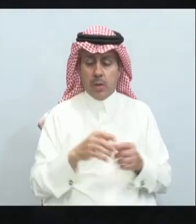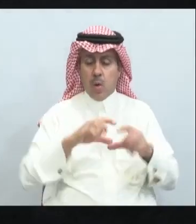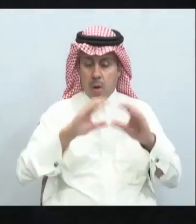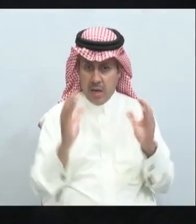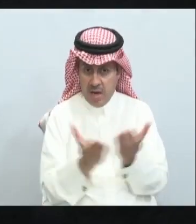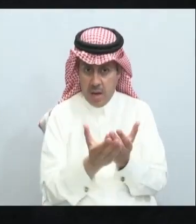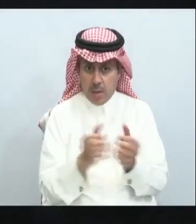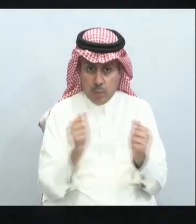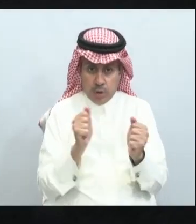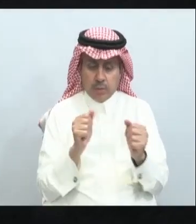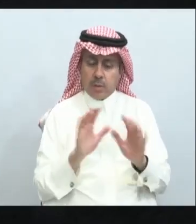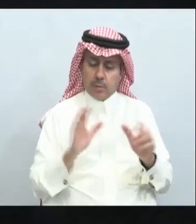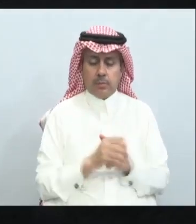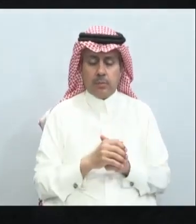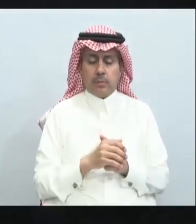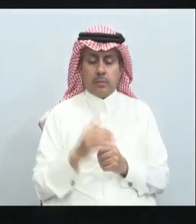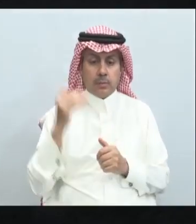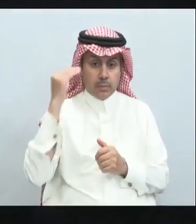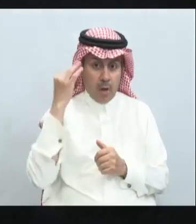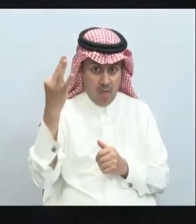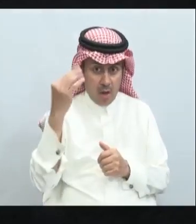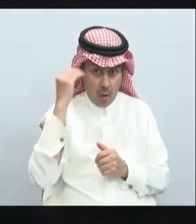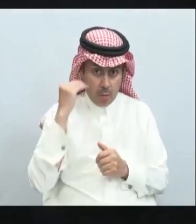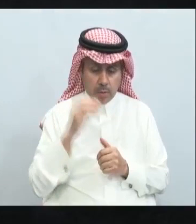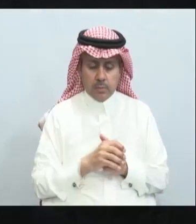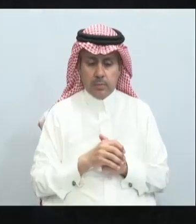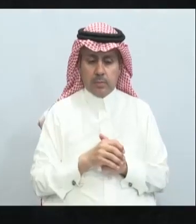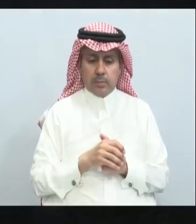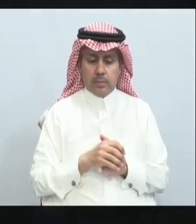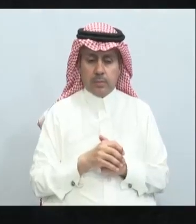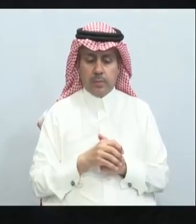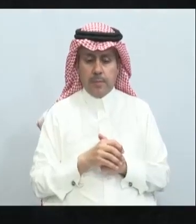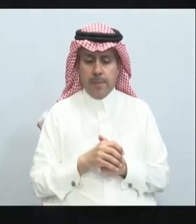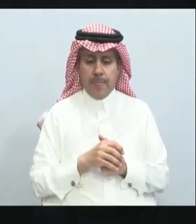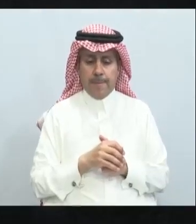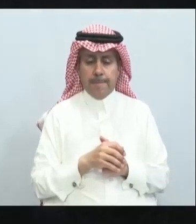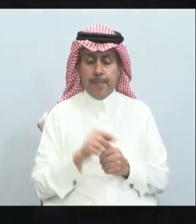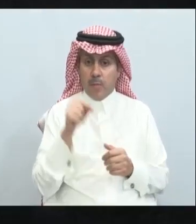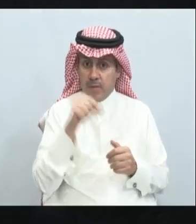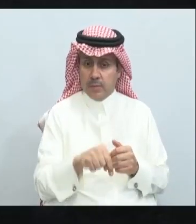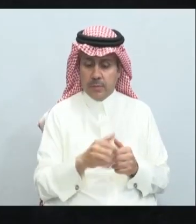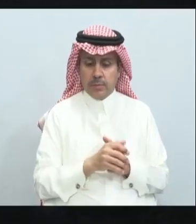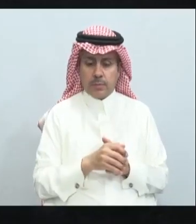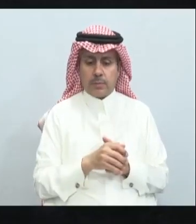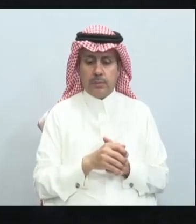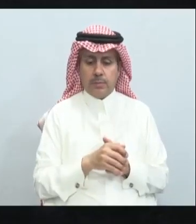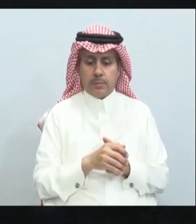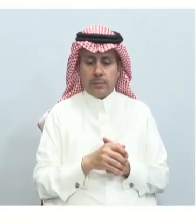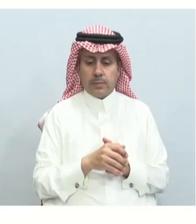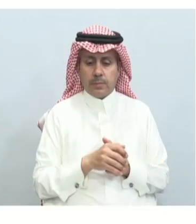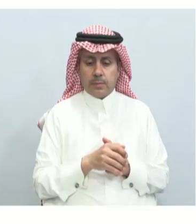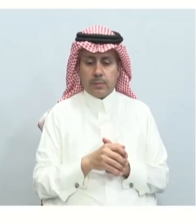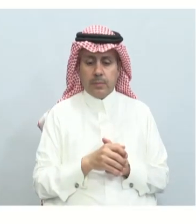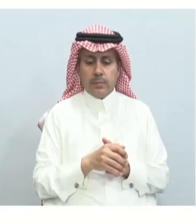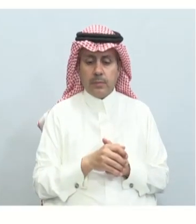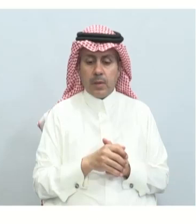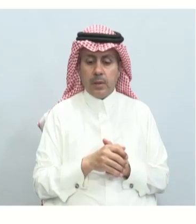اناء خارجي او غير ذلك او كانت الزوجه وكانت النطفه من الزوج والبويضه من المراه فلا اشكال في ذلك اذا نستطيع